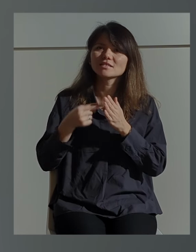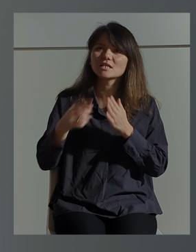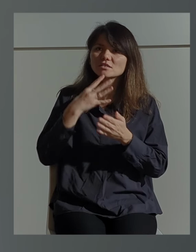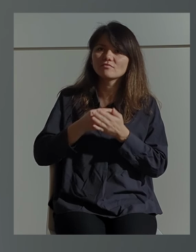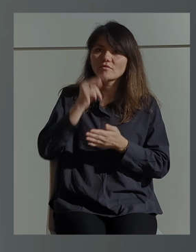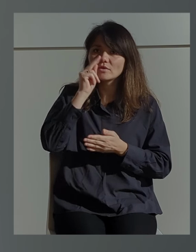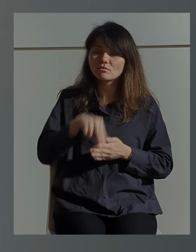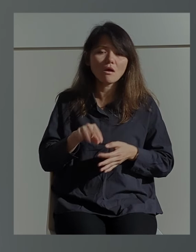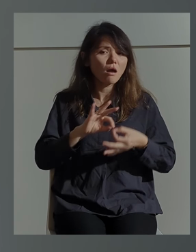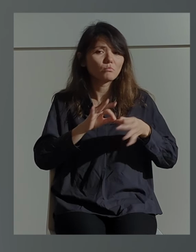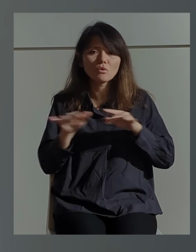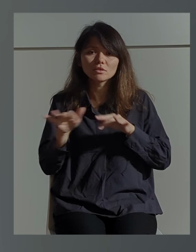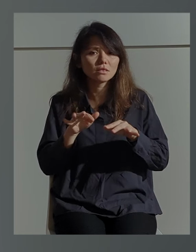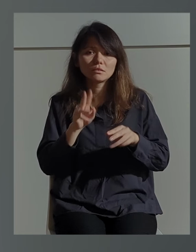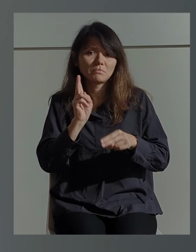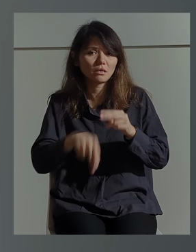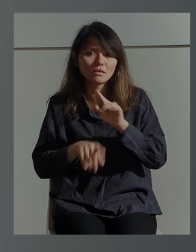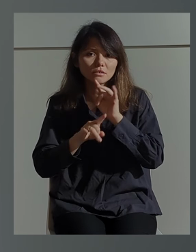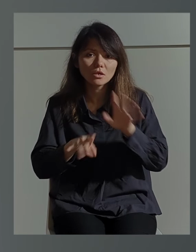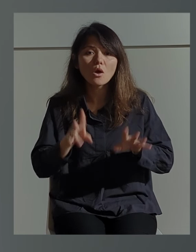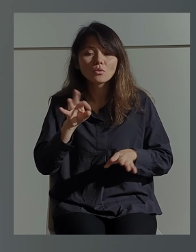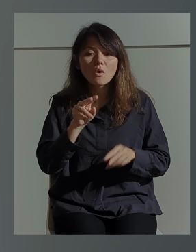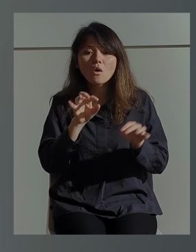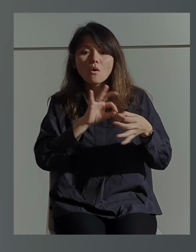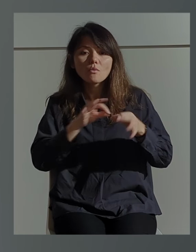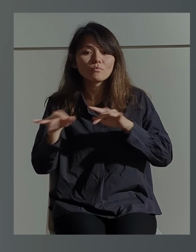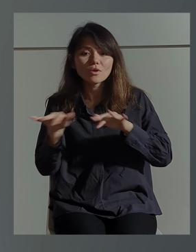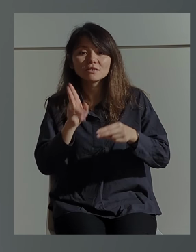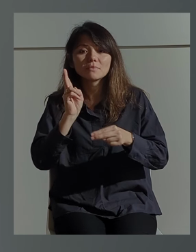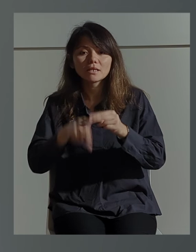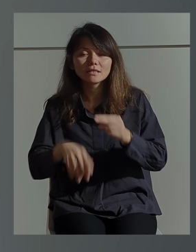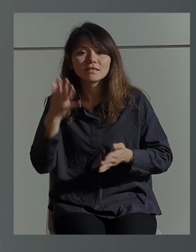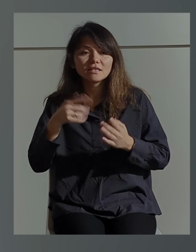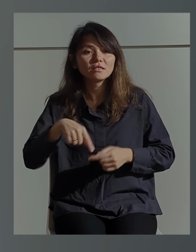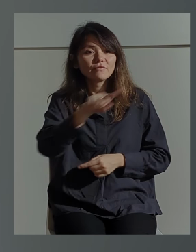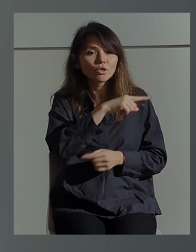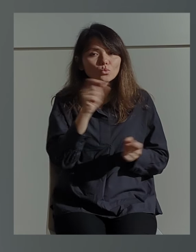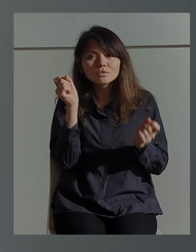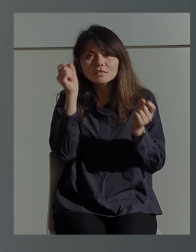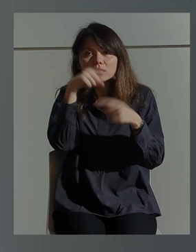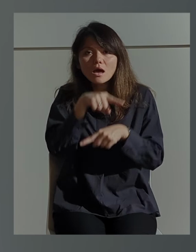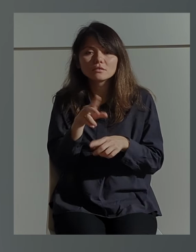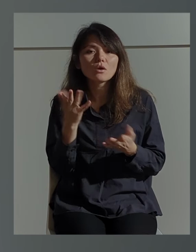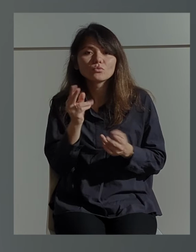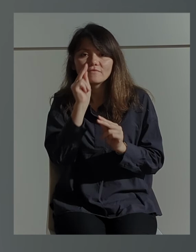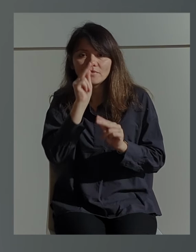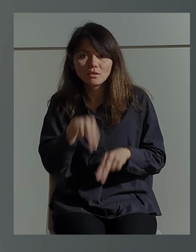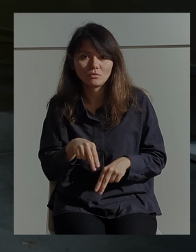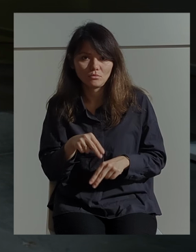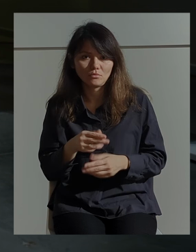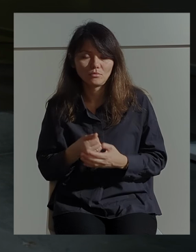прекратится он может прекратиться только в том случае если вы эту вину найдёте и узнаете и вы в общем